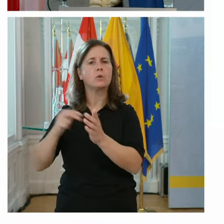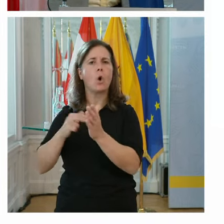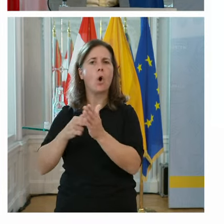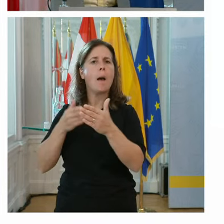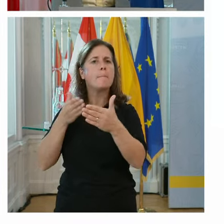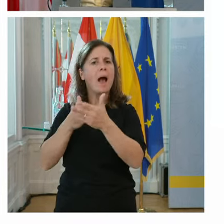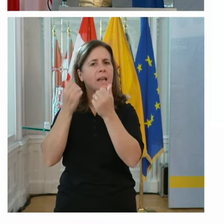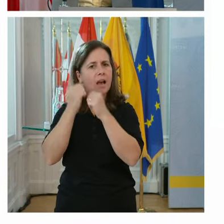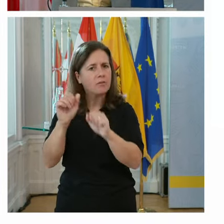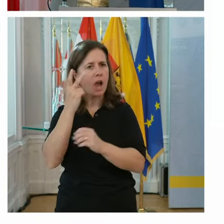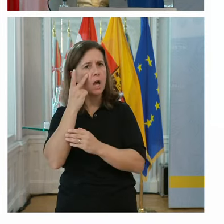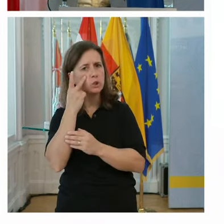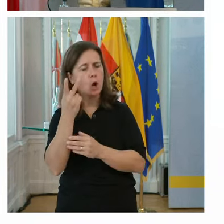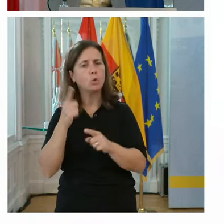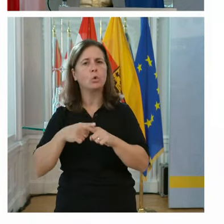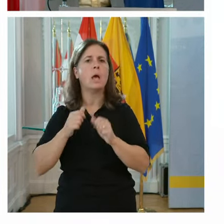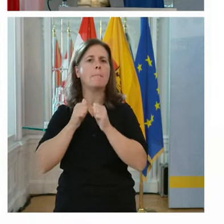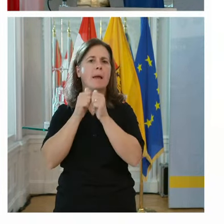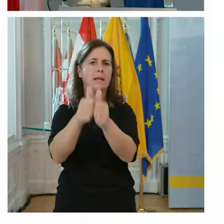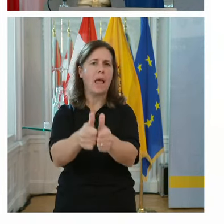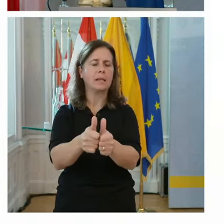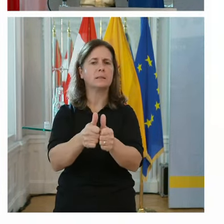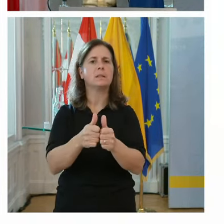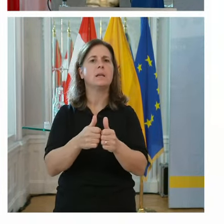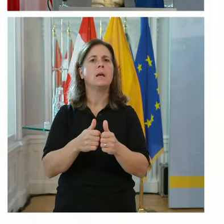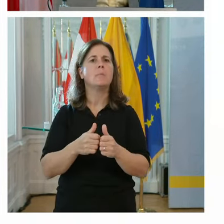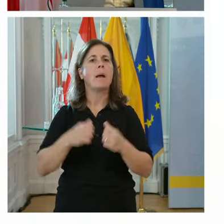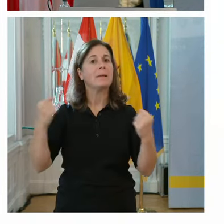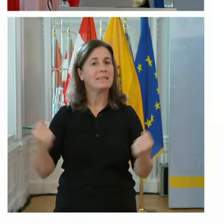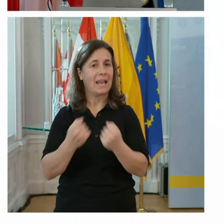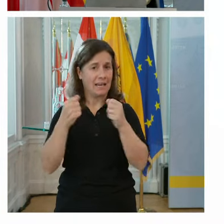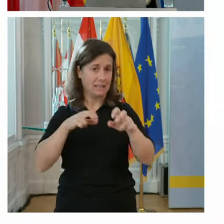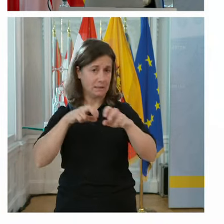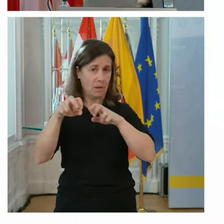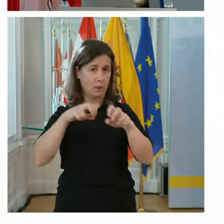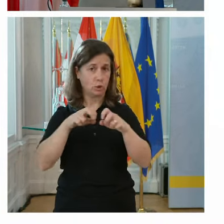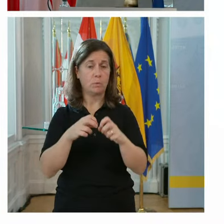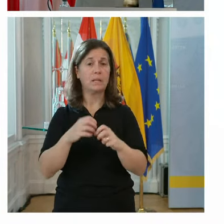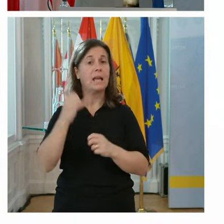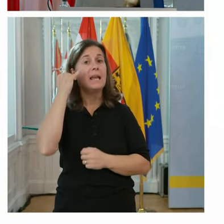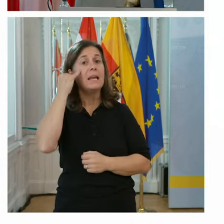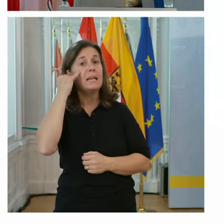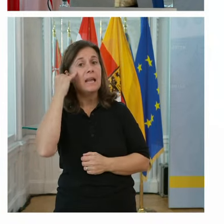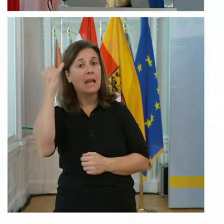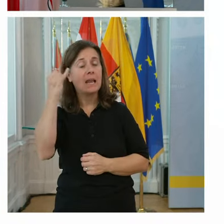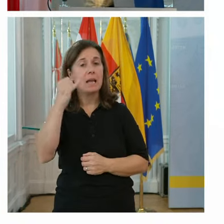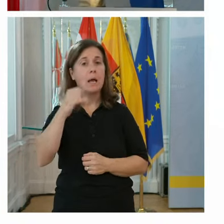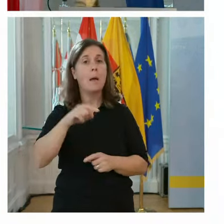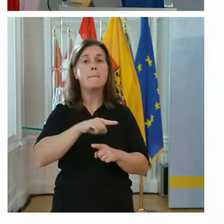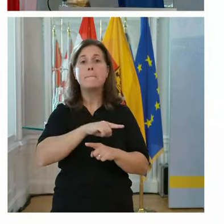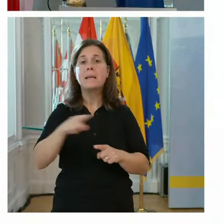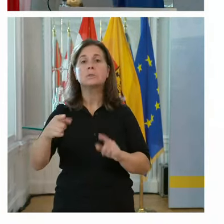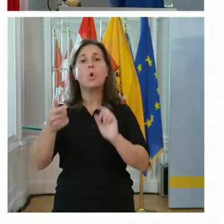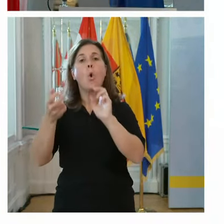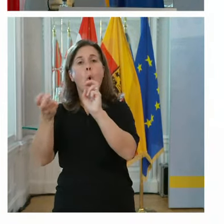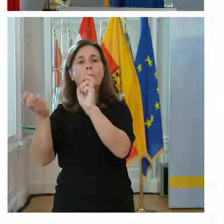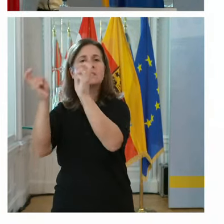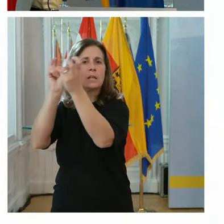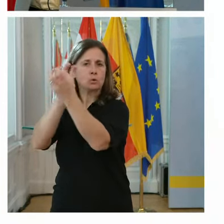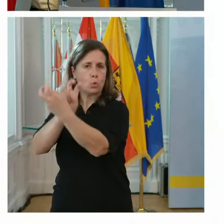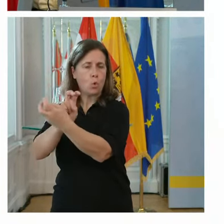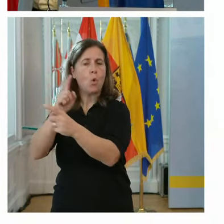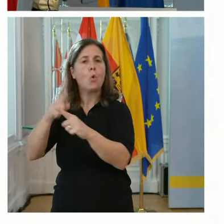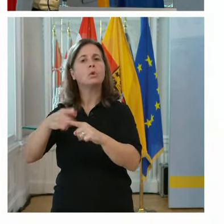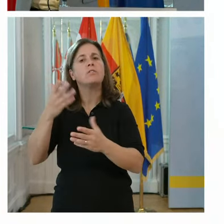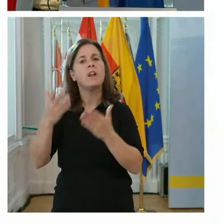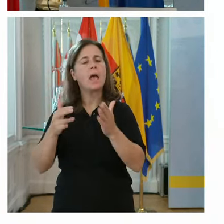an und begleiten sogar beim Trennungsmanagement. Das heißt, wir sind wirklich von der Idee bis zur Umsetzung und